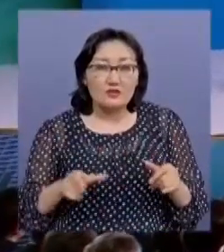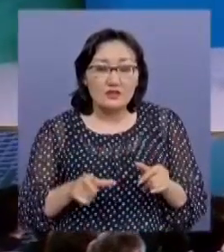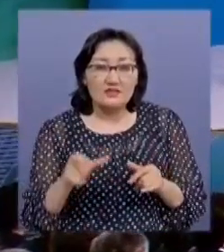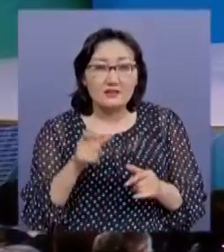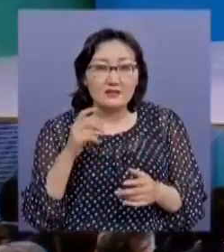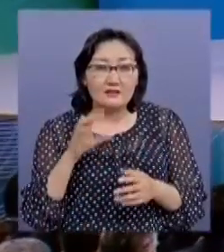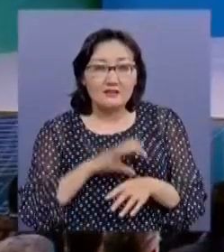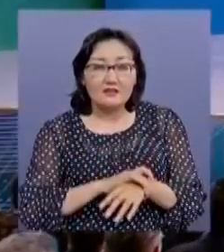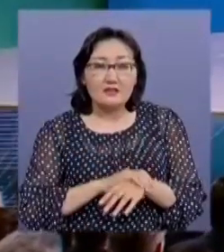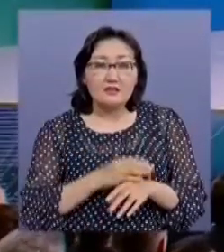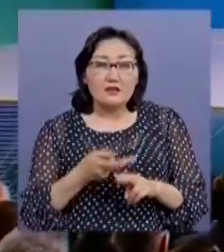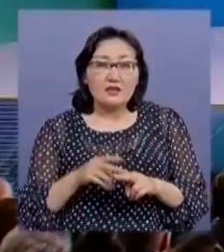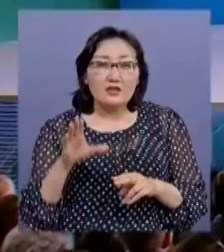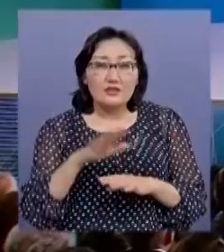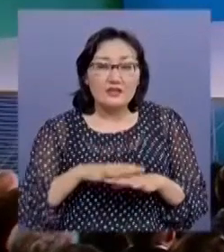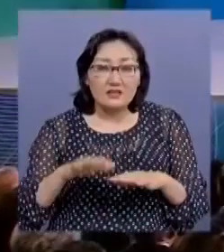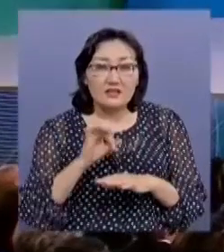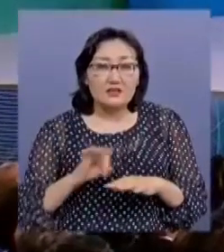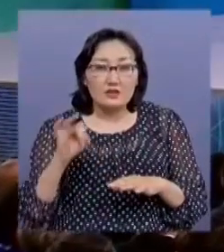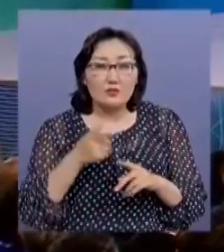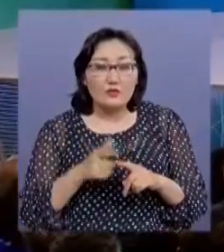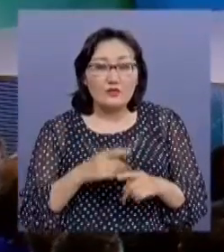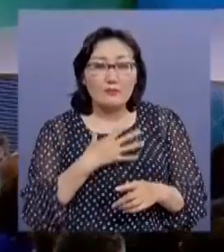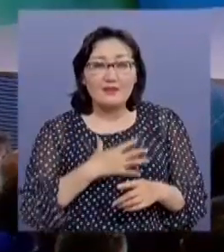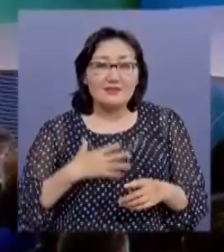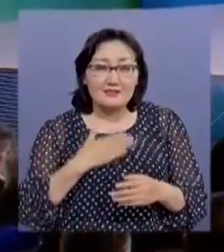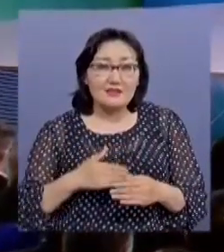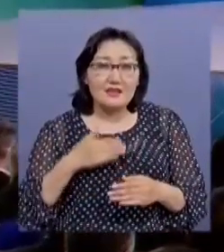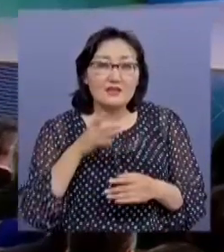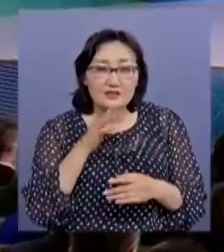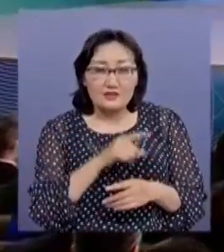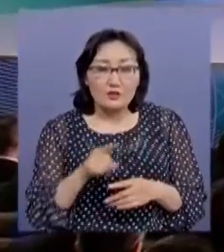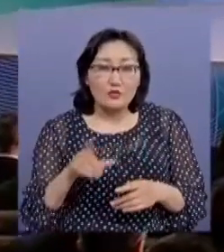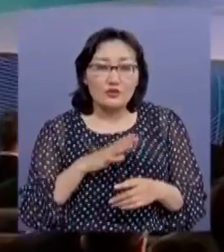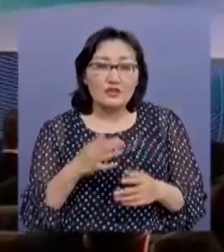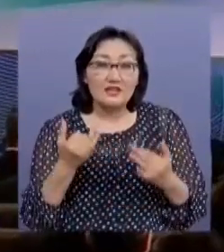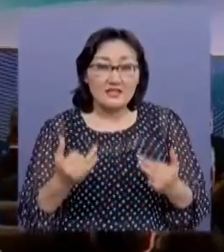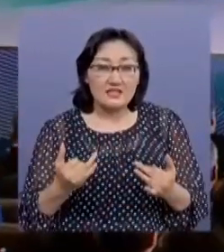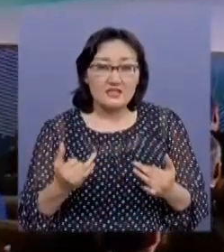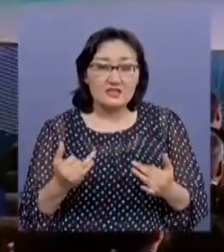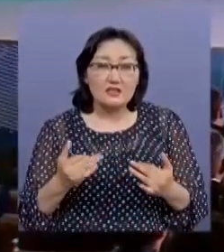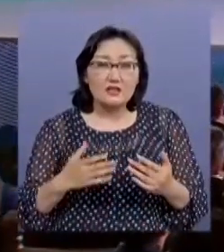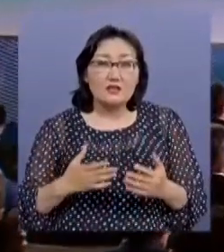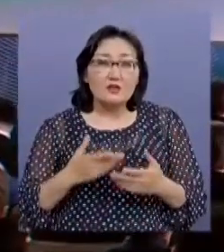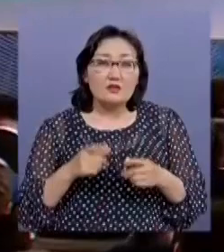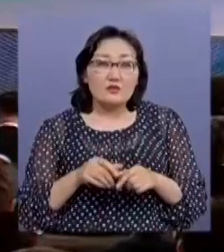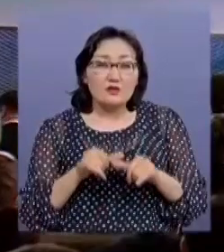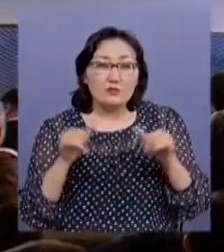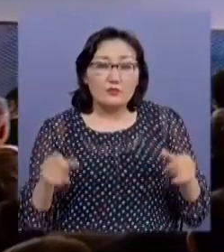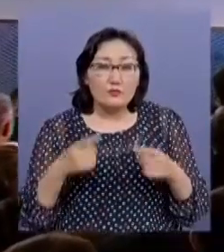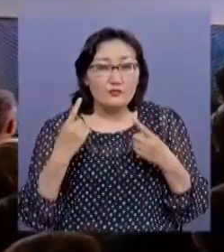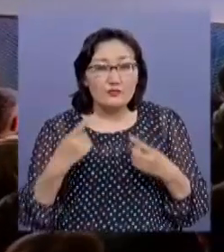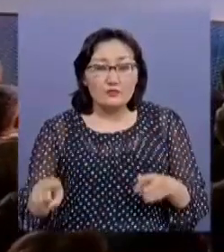анықтаған ел тарихындағы аса маңызды кезең болды. Қазіргі заманның қарқыны мүлдем